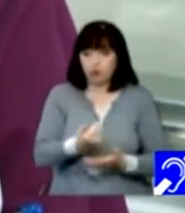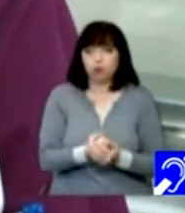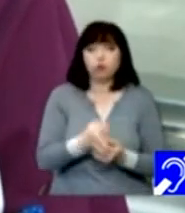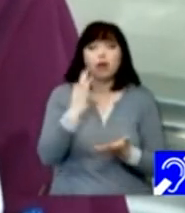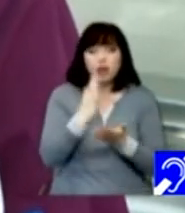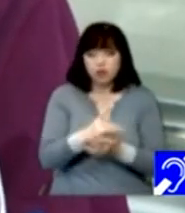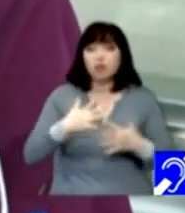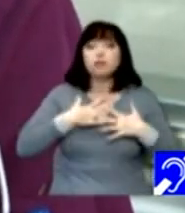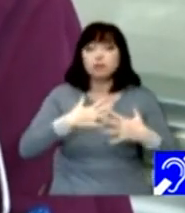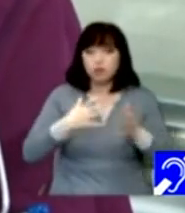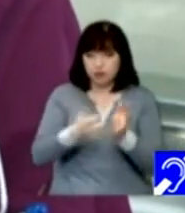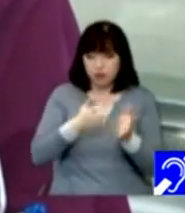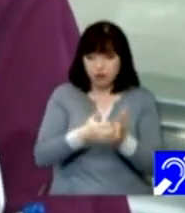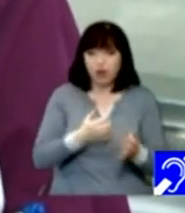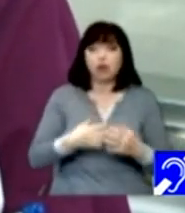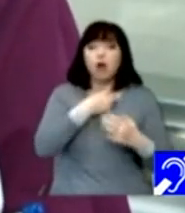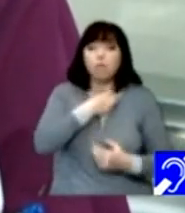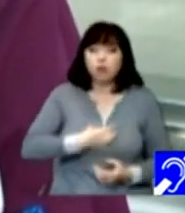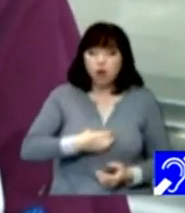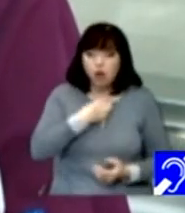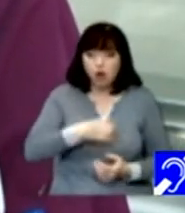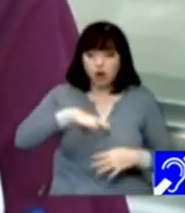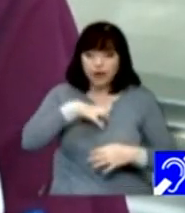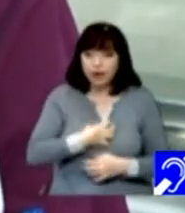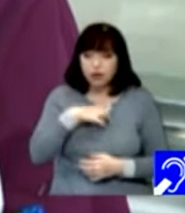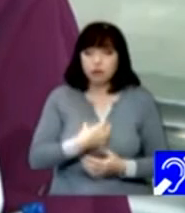de insuficiență respiratorie, bronșolite,